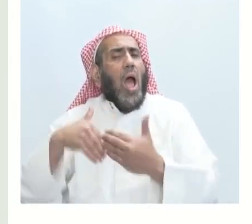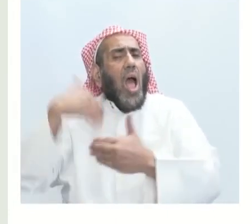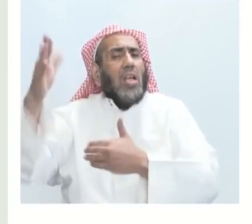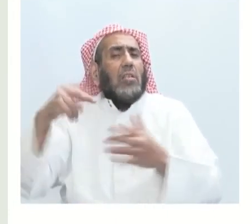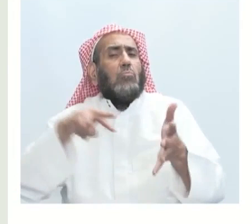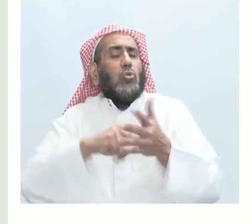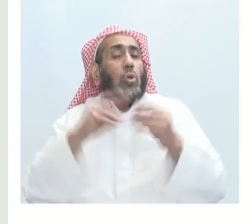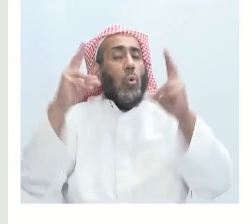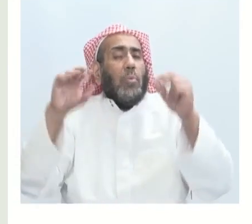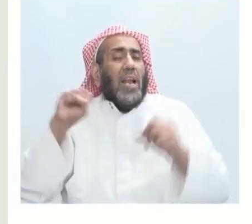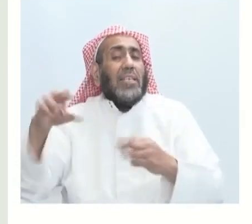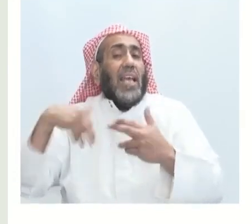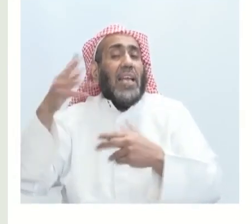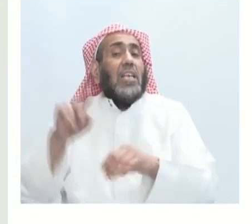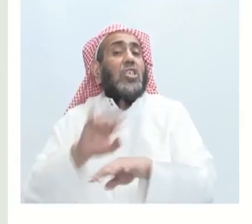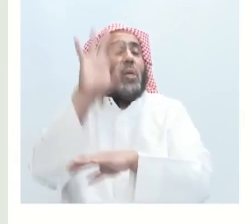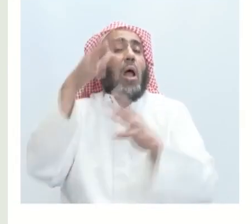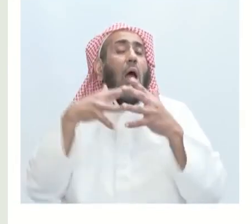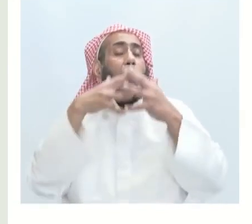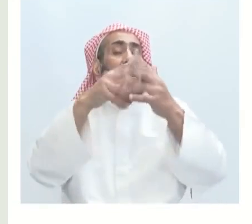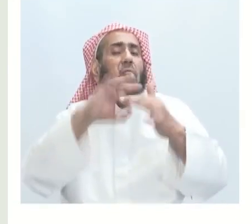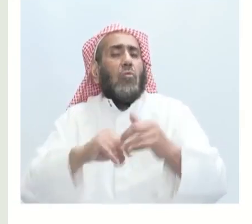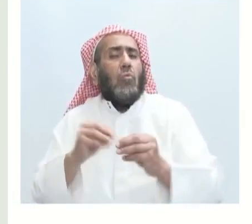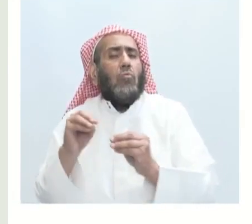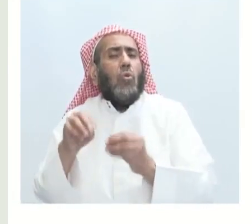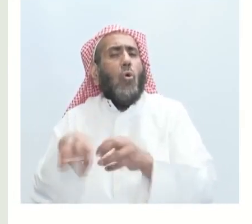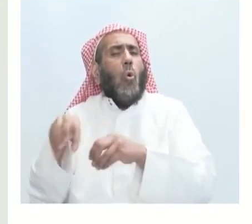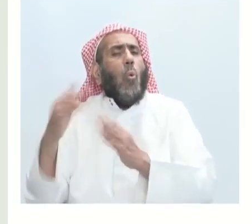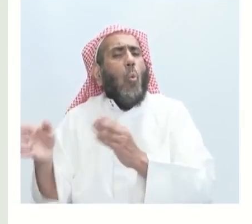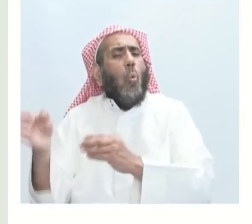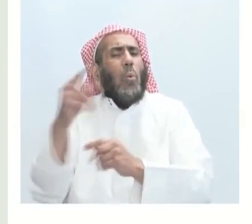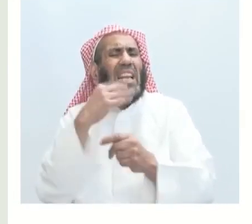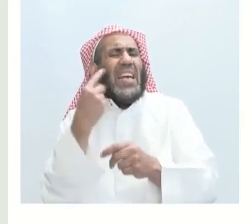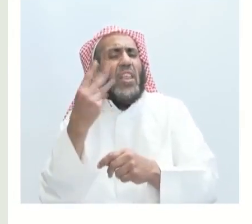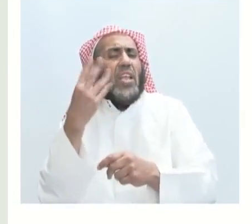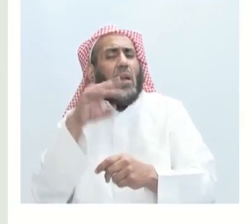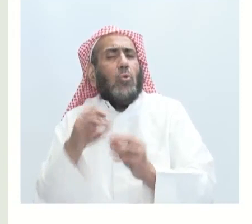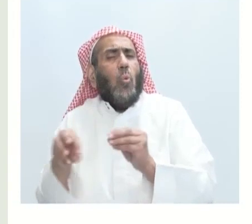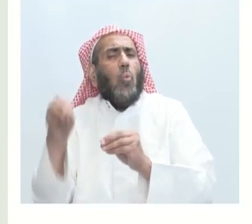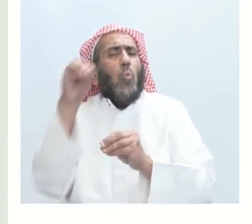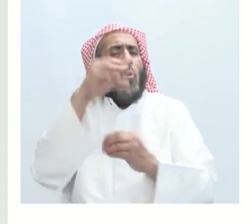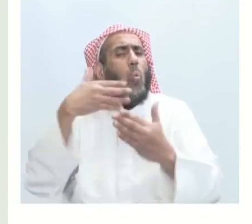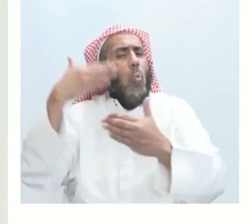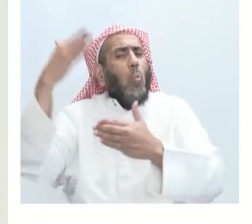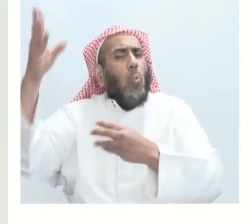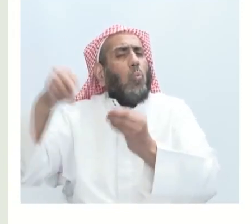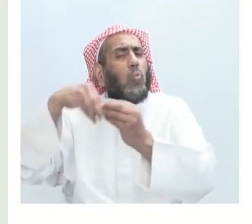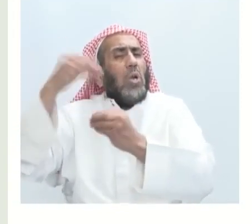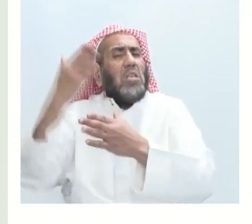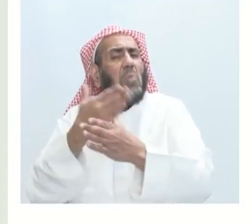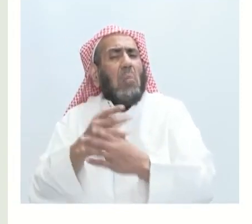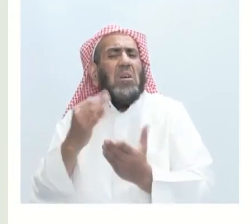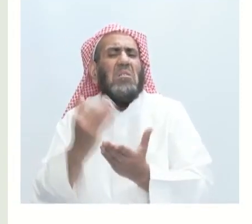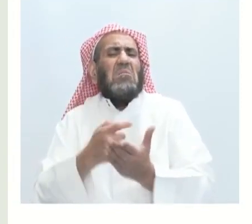من سوريا ولبنان خاصه الى شمال امريكا وجنوبها في دفعات متتاليه منذ العقد الثاني من القرن الرابع عشر هجري كانت هجرتهم من اسباب